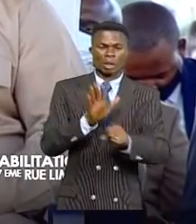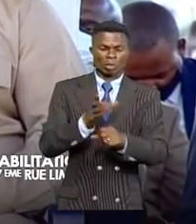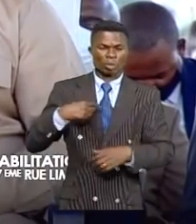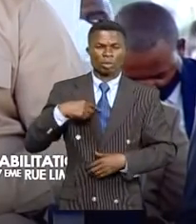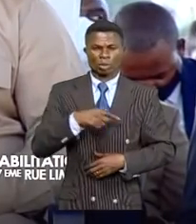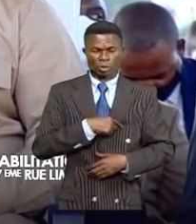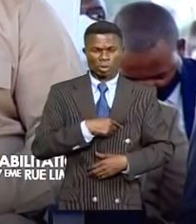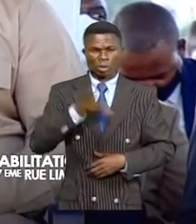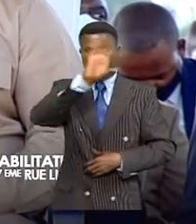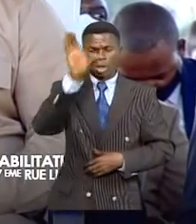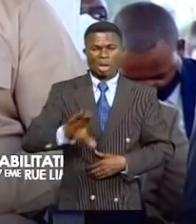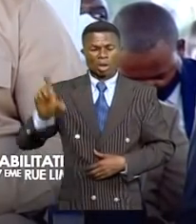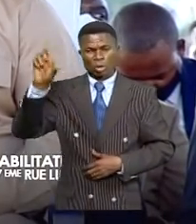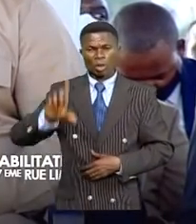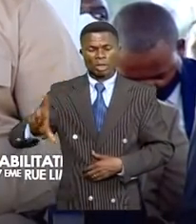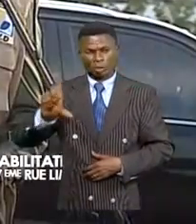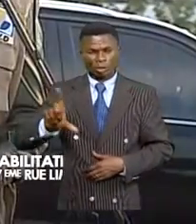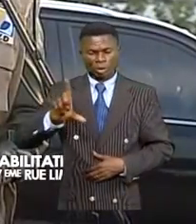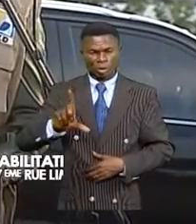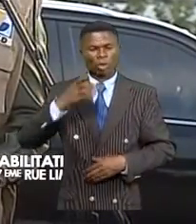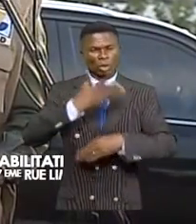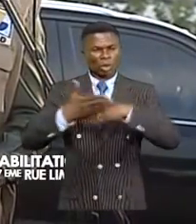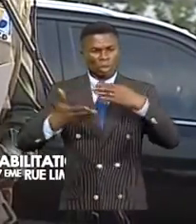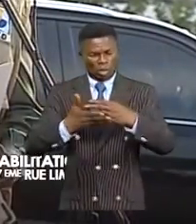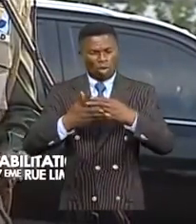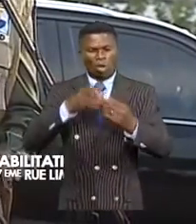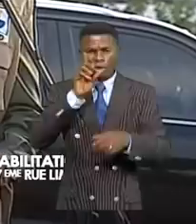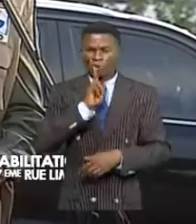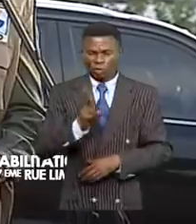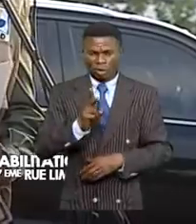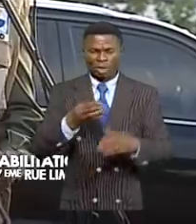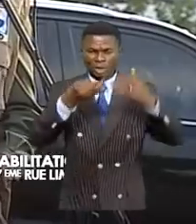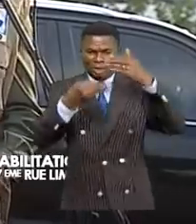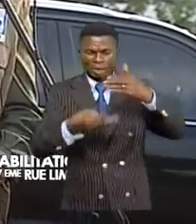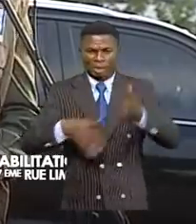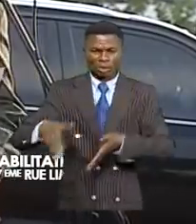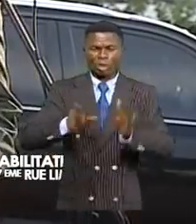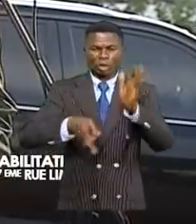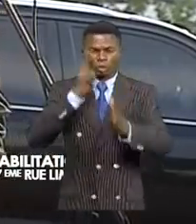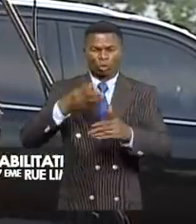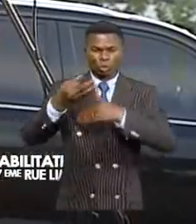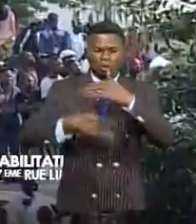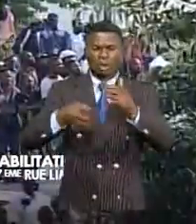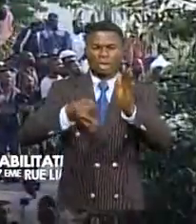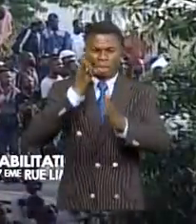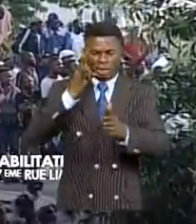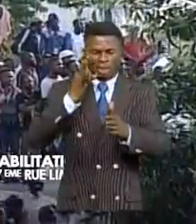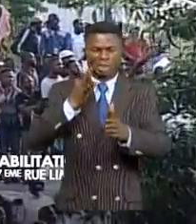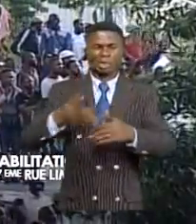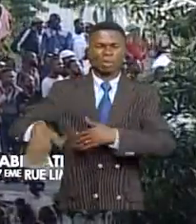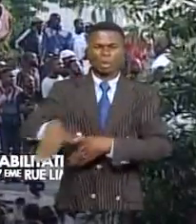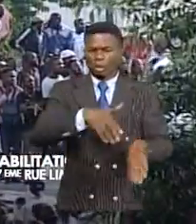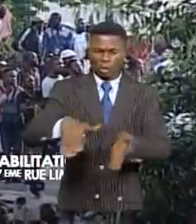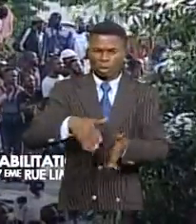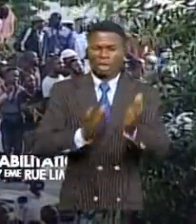dans la commune de Limété de réhabiliter pratiquement la 7e rue, la 12e rue, 13e rue et 15e rue. Il n'y a